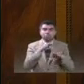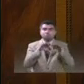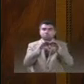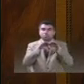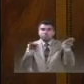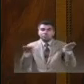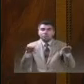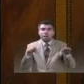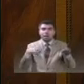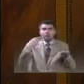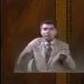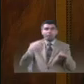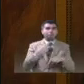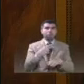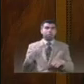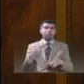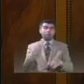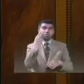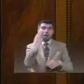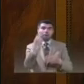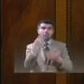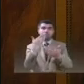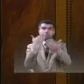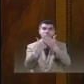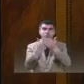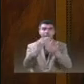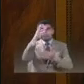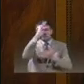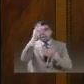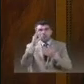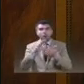مطمئنا متابعا للحياة السياسية